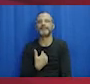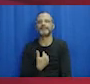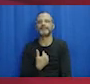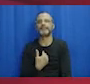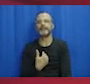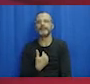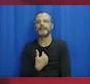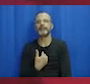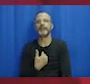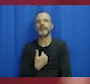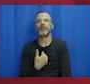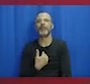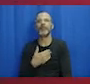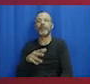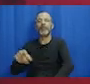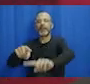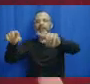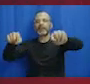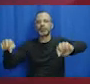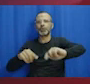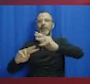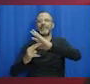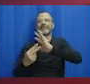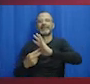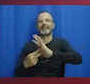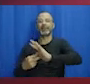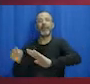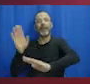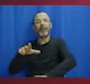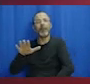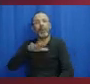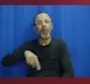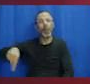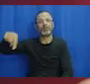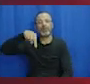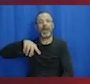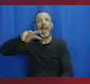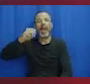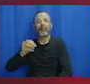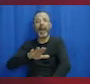يعني المحليين يعني الاطر السياسيه المحليه حتى القطريه